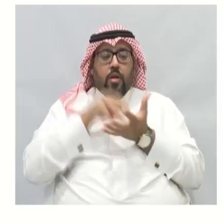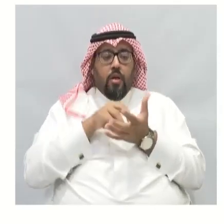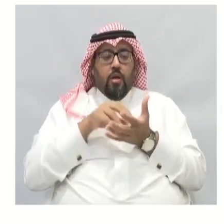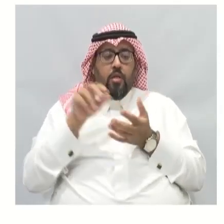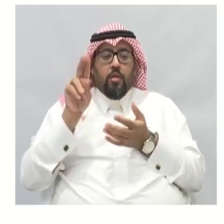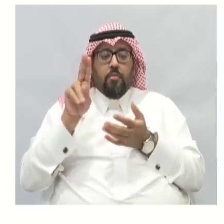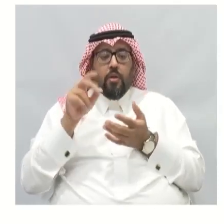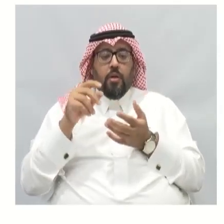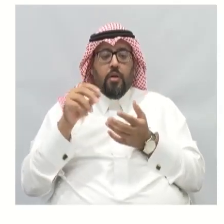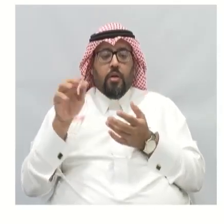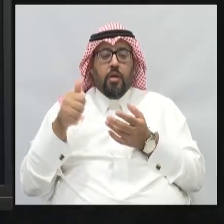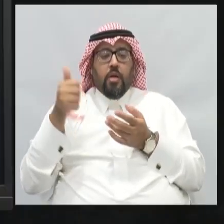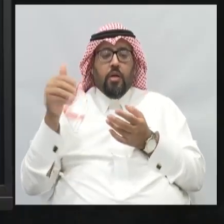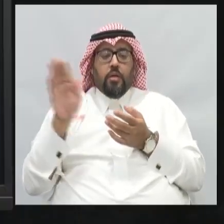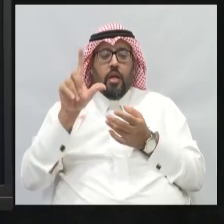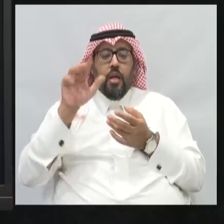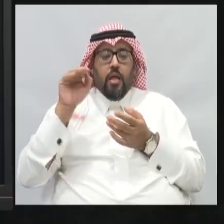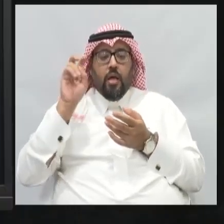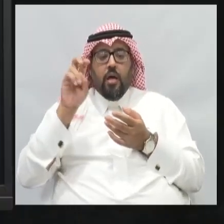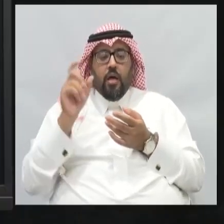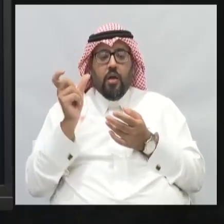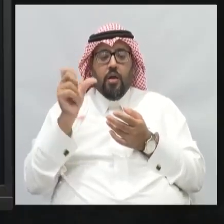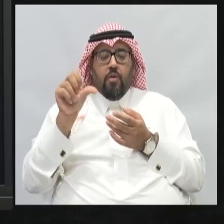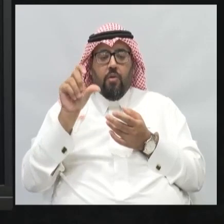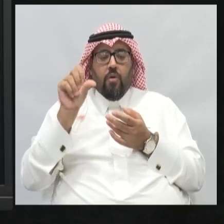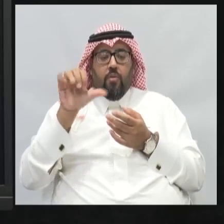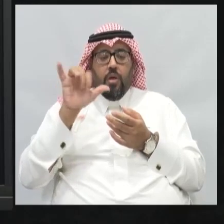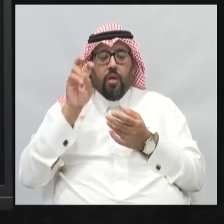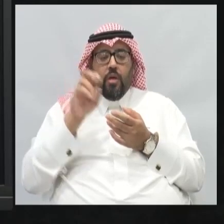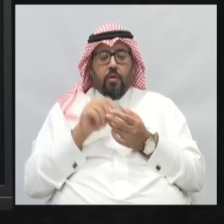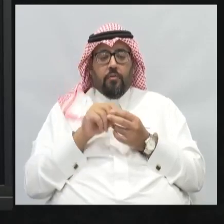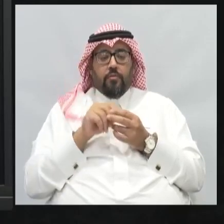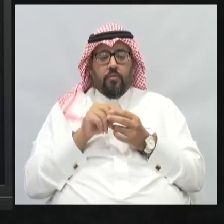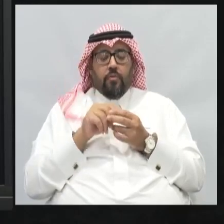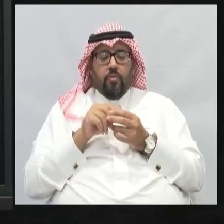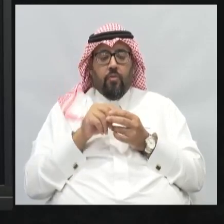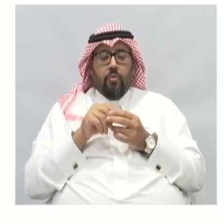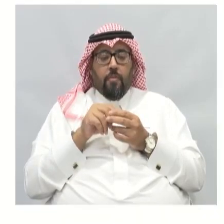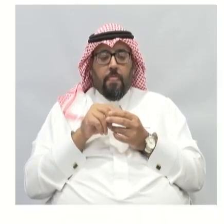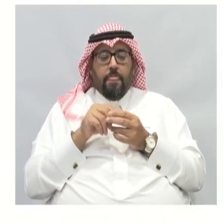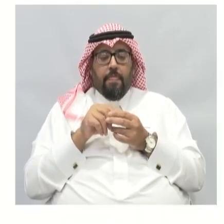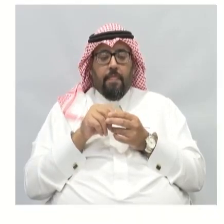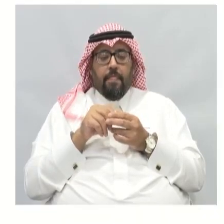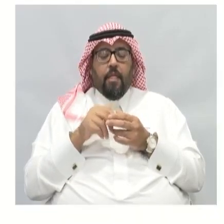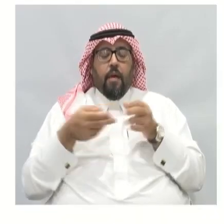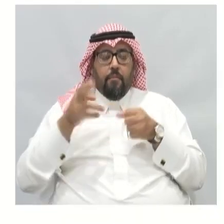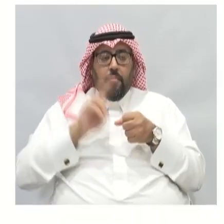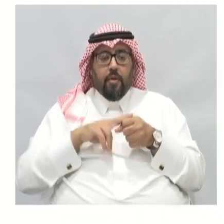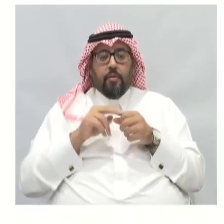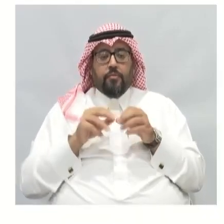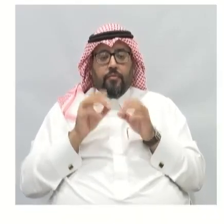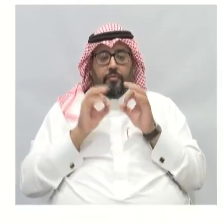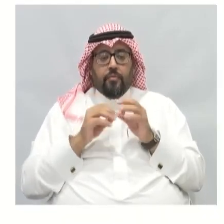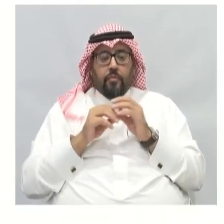تمتلك اسلحه نوويه ويدل على ذلك ماذا ايضا سنعود لهذه